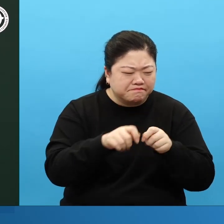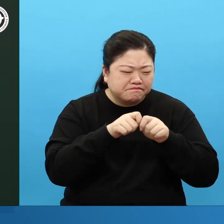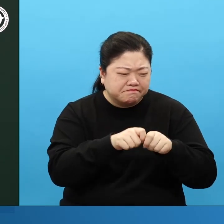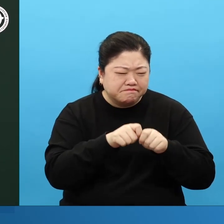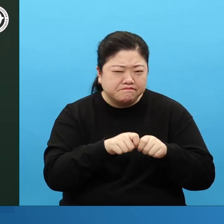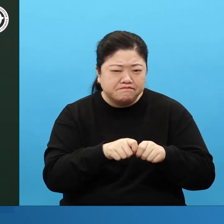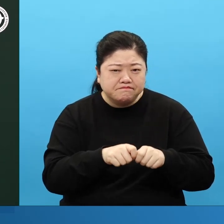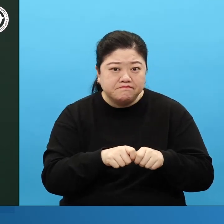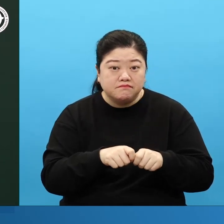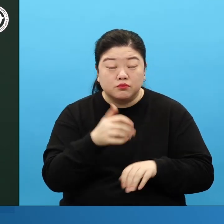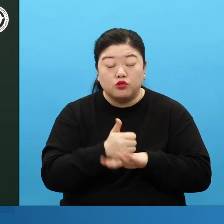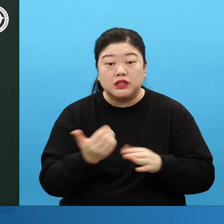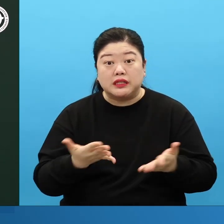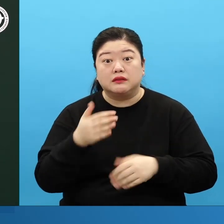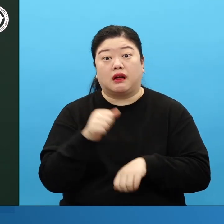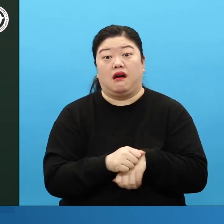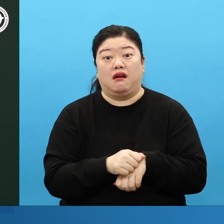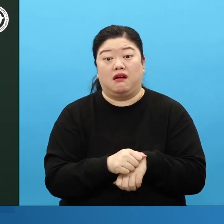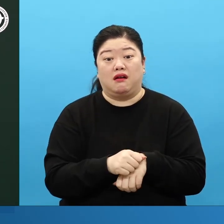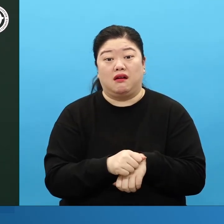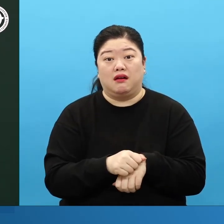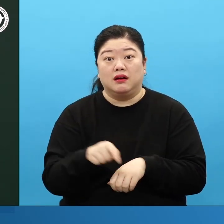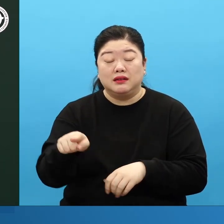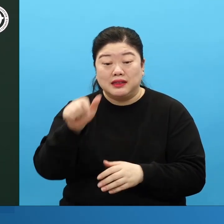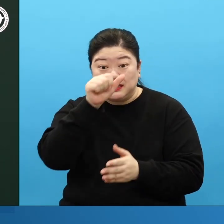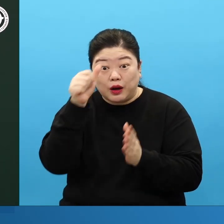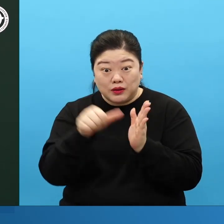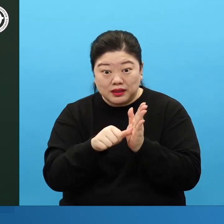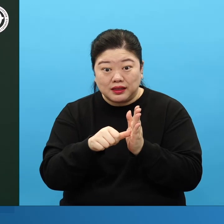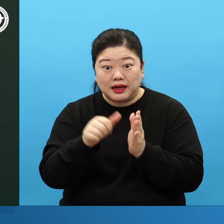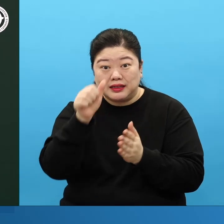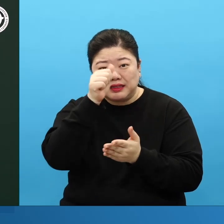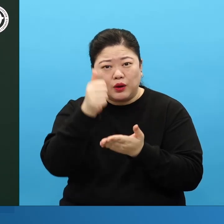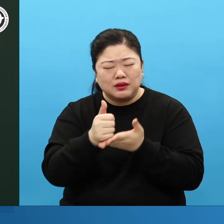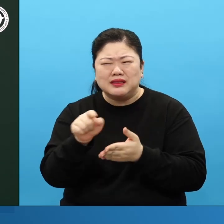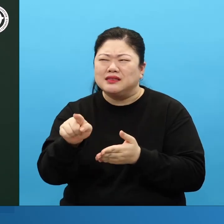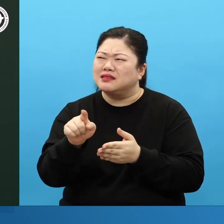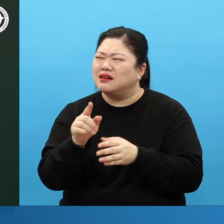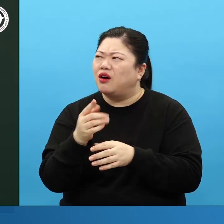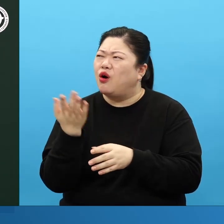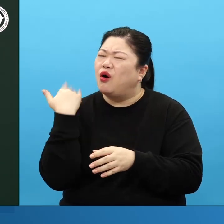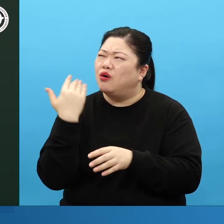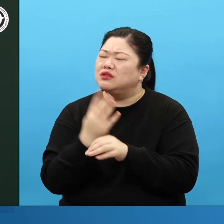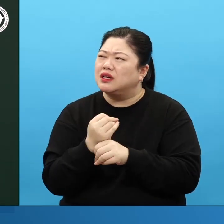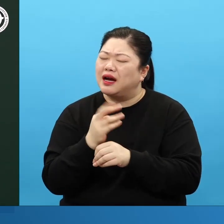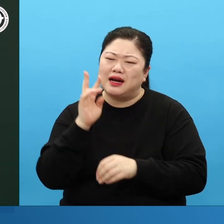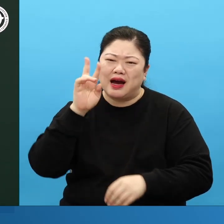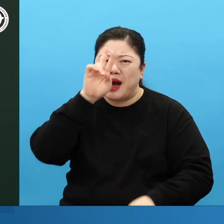debían trabajar. 나중에 뭐 했는지 압니까? ¿Saben qué hizo después? 그때가 박정희 대통령 시대예요. Esa es la época